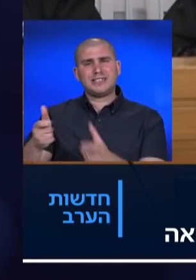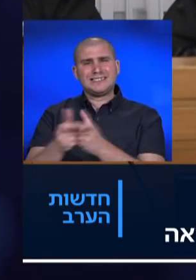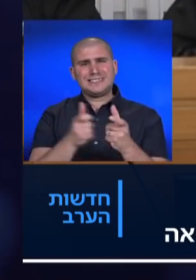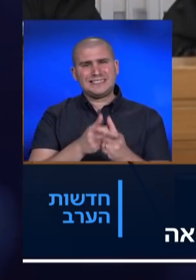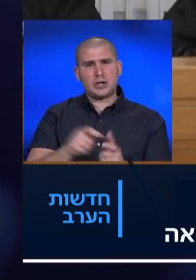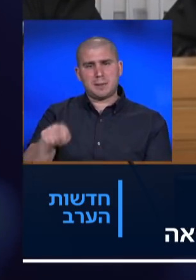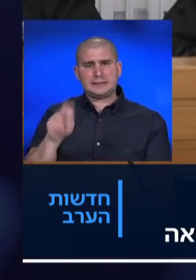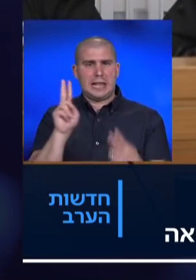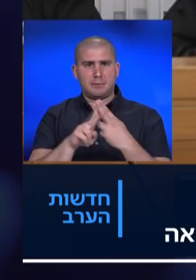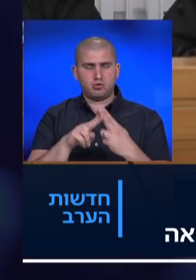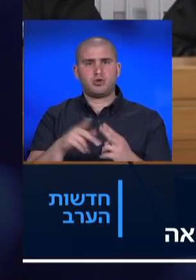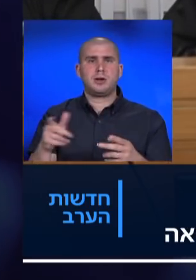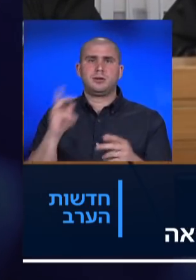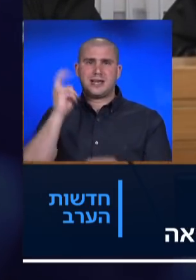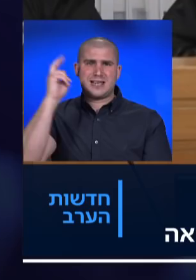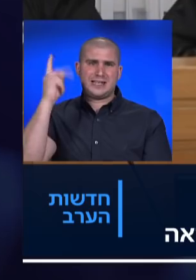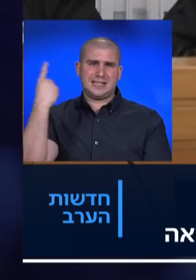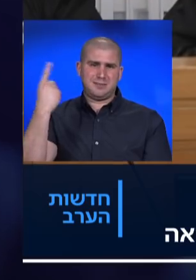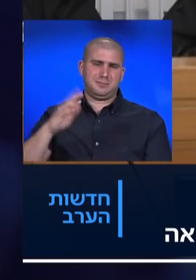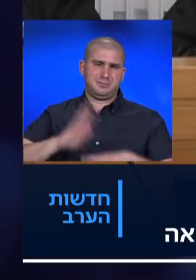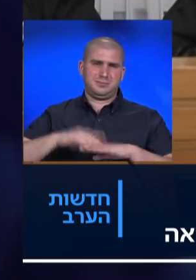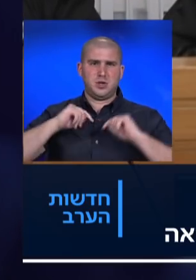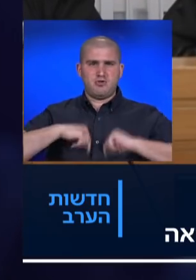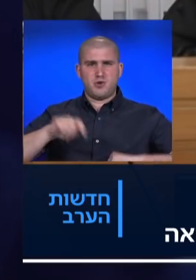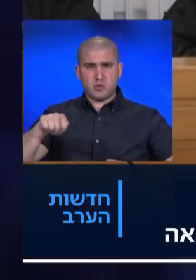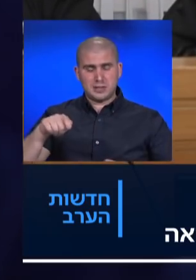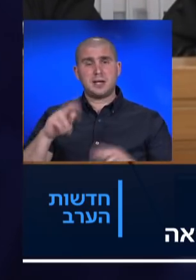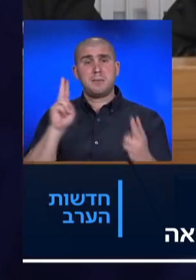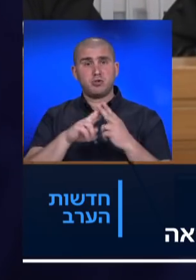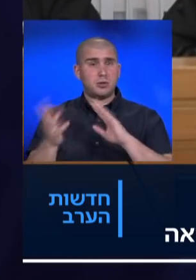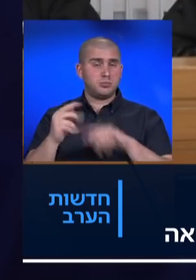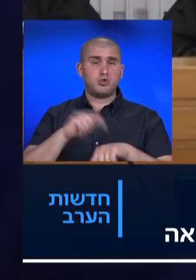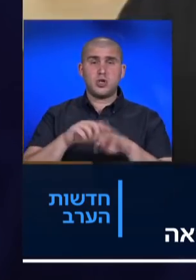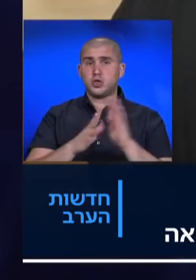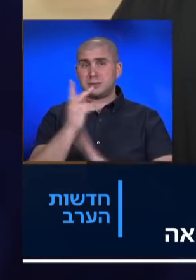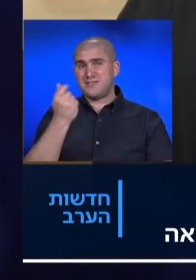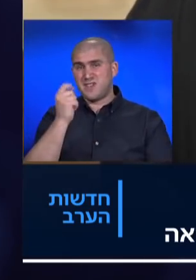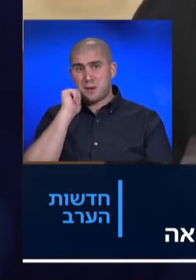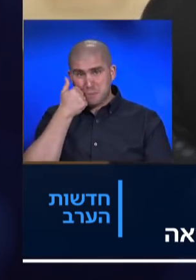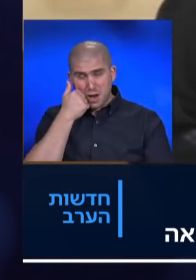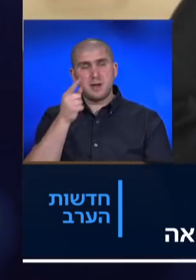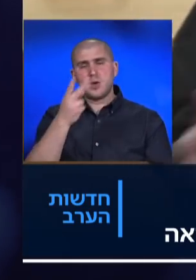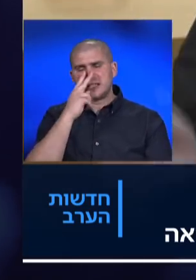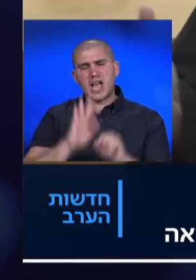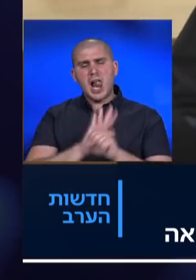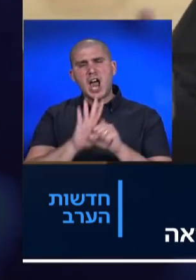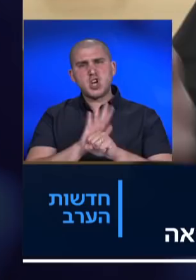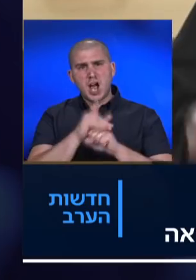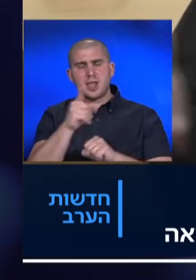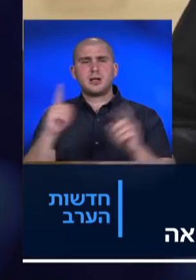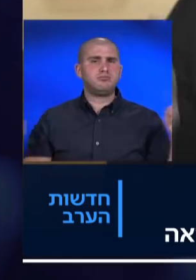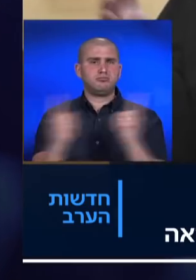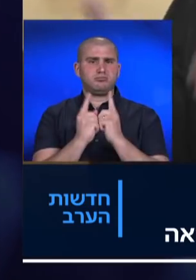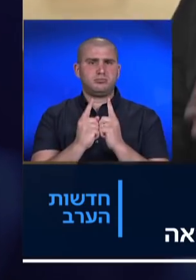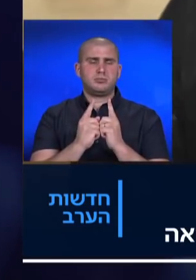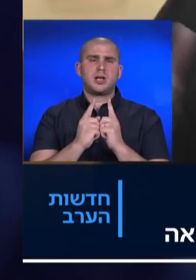בשבתו כיושב ראש הכנסת, פגישה שצפויה בסביבות 12:15 מחר, הוא ינסה לשכנע אותם לקצר את סדרי הדיון